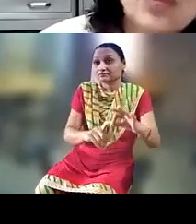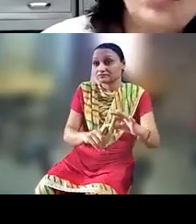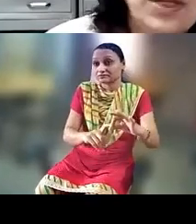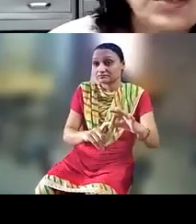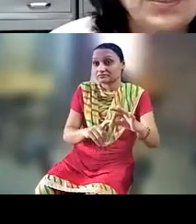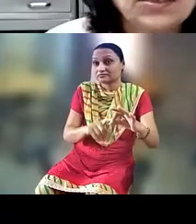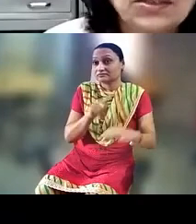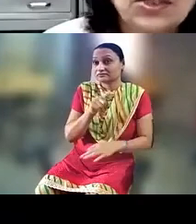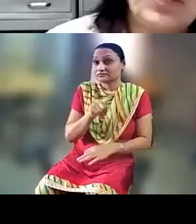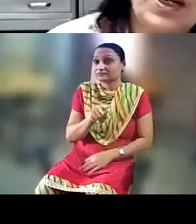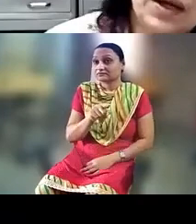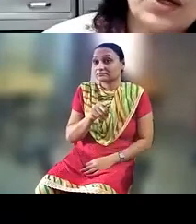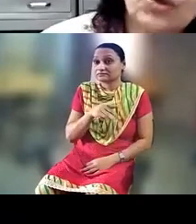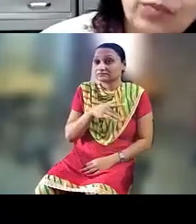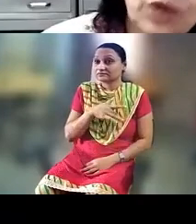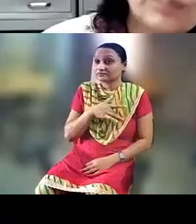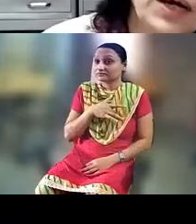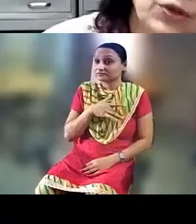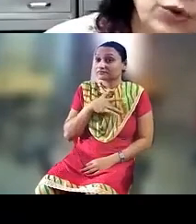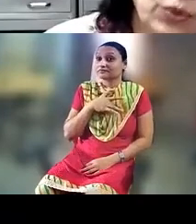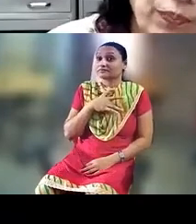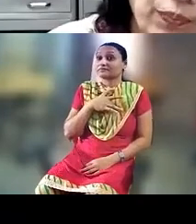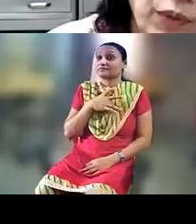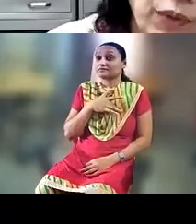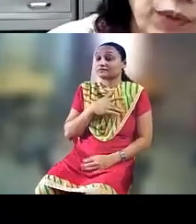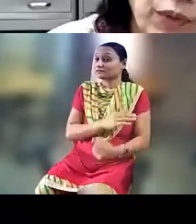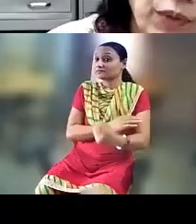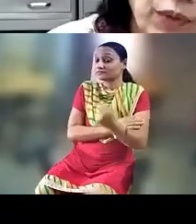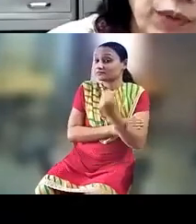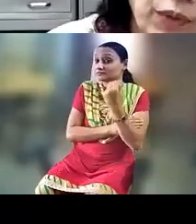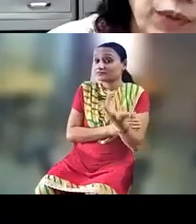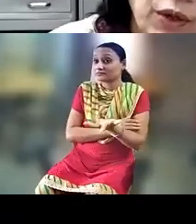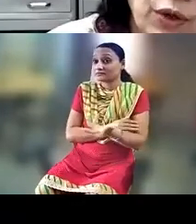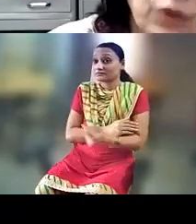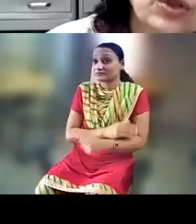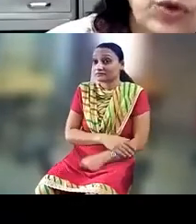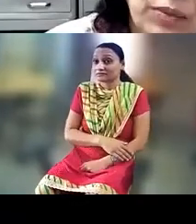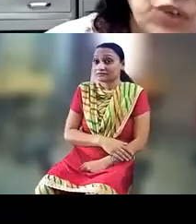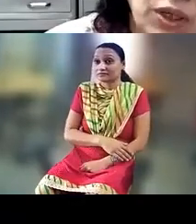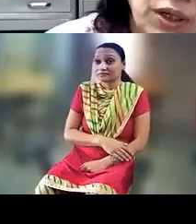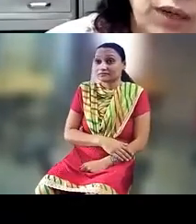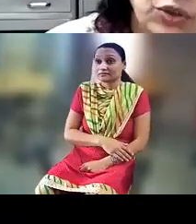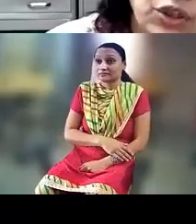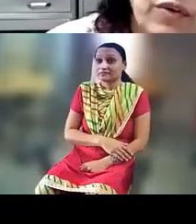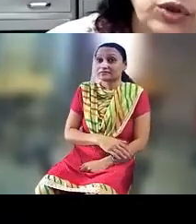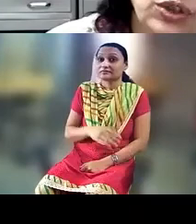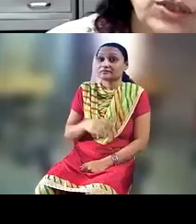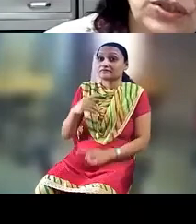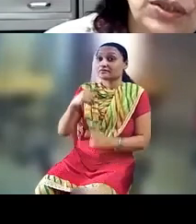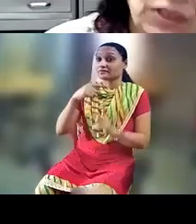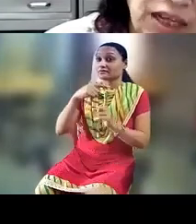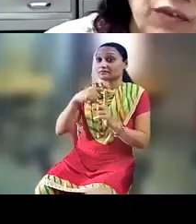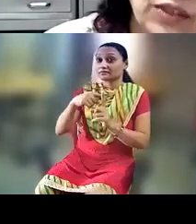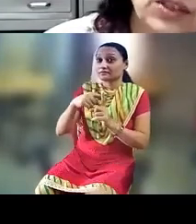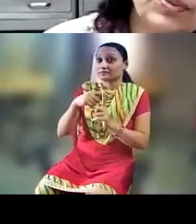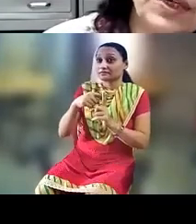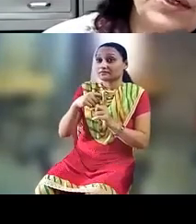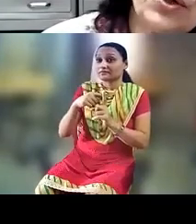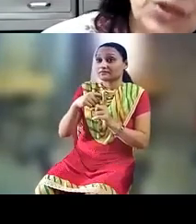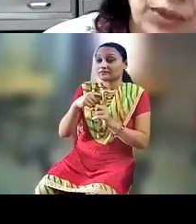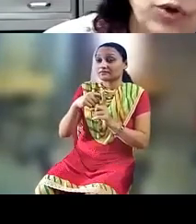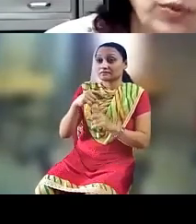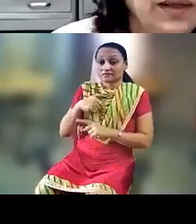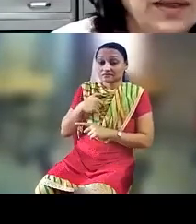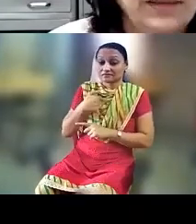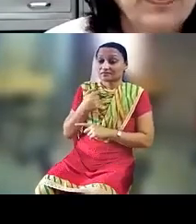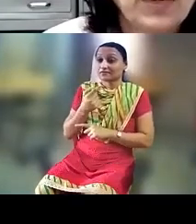क्या तुमने किया जिससे तुम्हें लगा कि तुम बहुत बहादुर हो। तो ये बच्चे की पॉजिटिव इमोशंस, सेल्फ असेसमेंट और इन